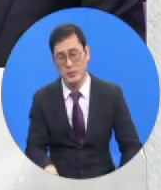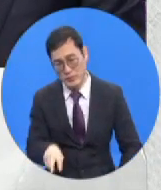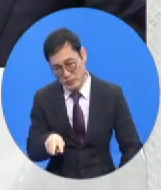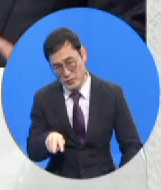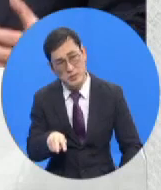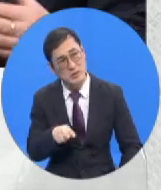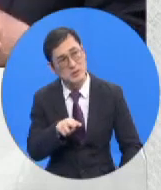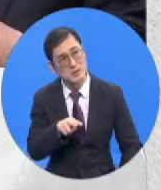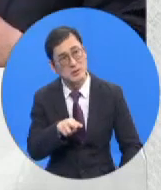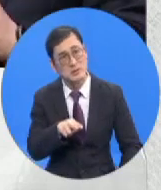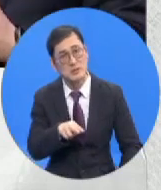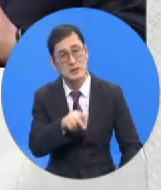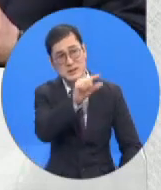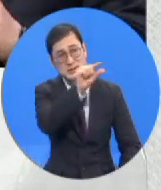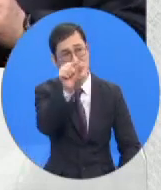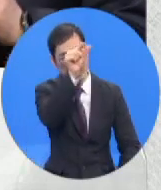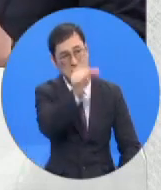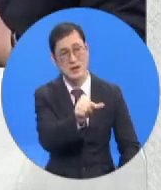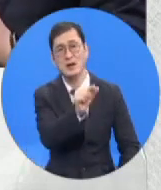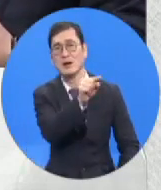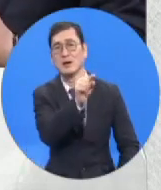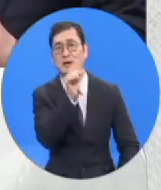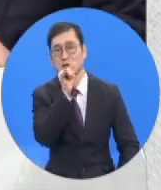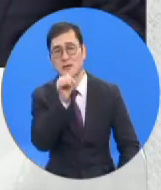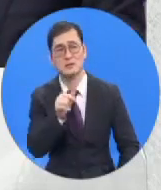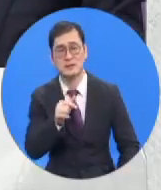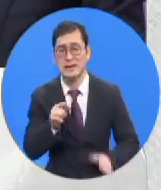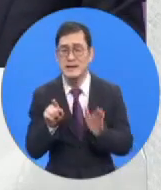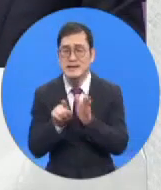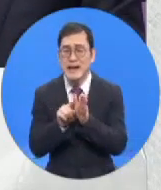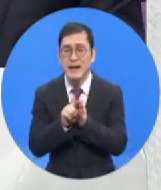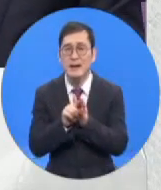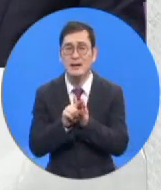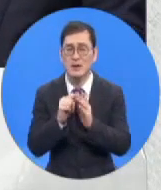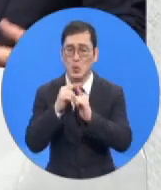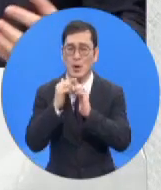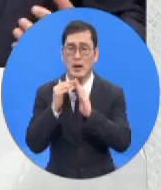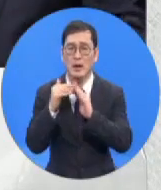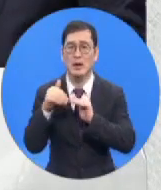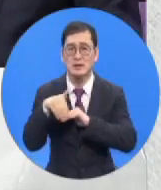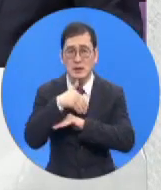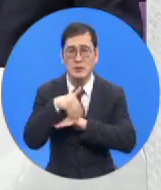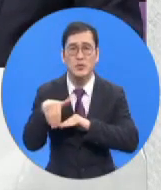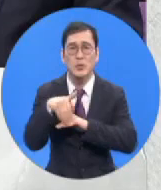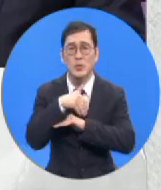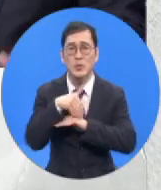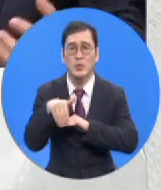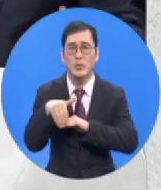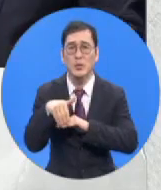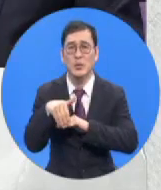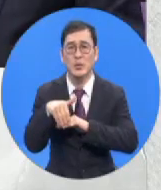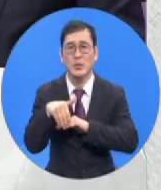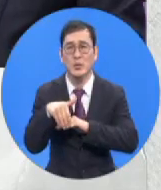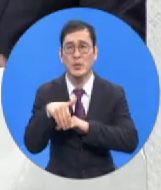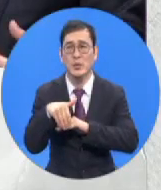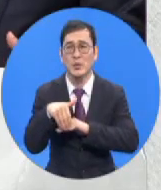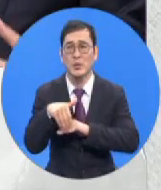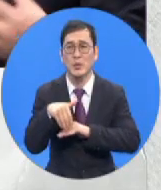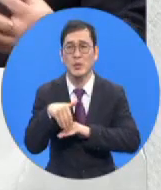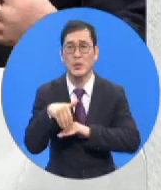정말 어떻게 드릴 말씀이 있고 특히 정치인으로서 또 이런 사람이 먼저다라고 하는